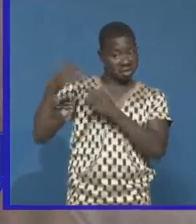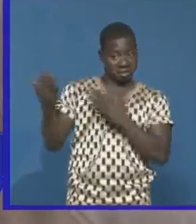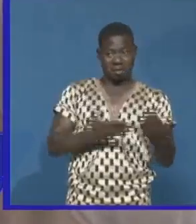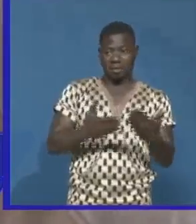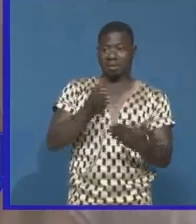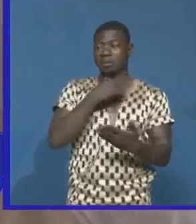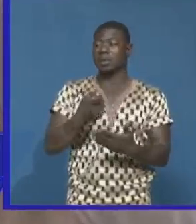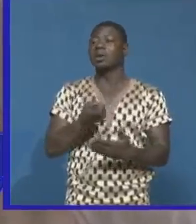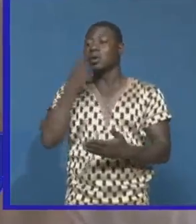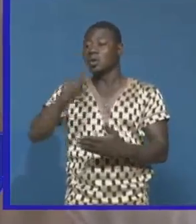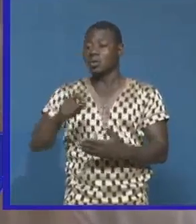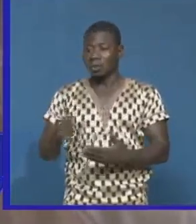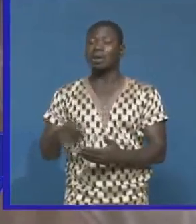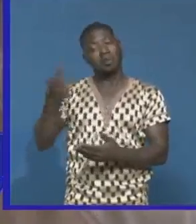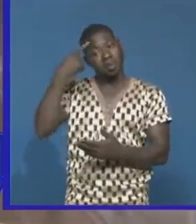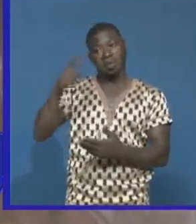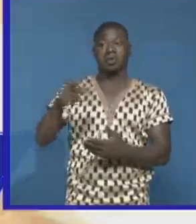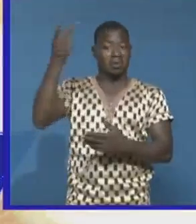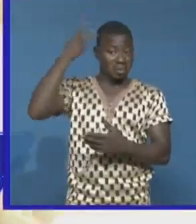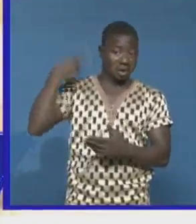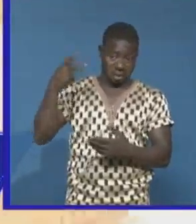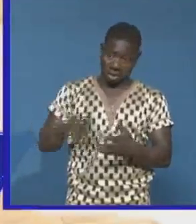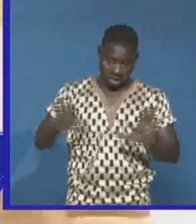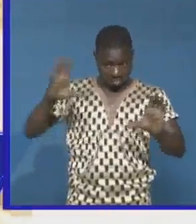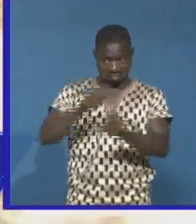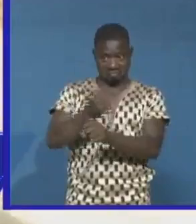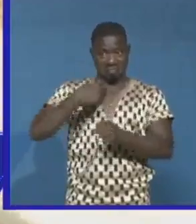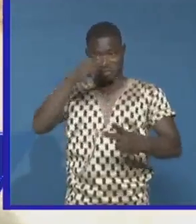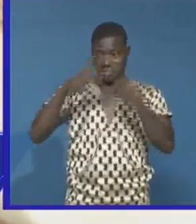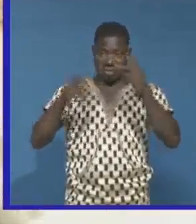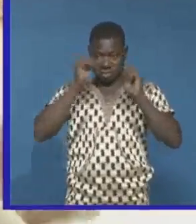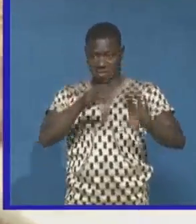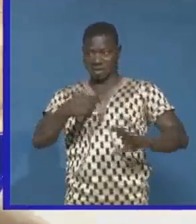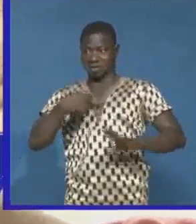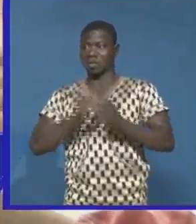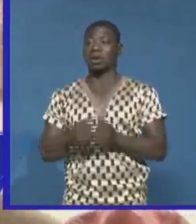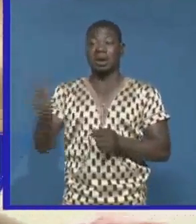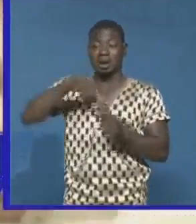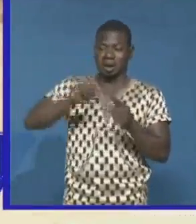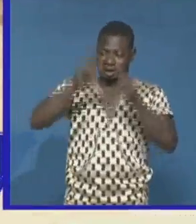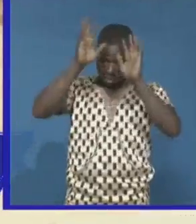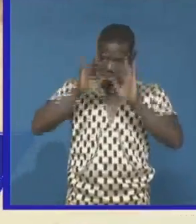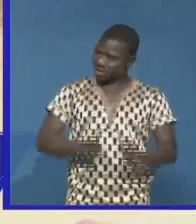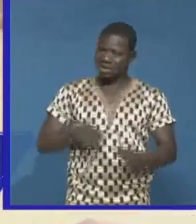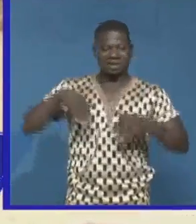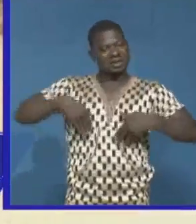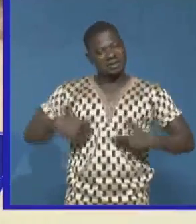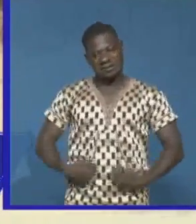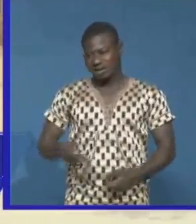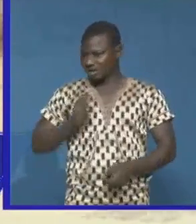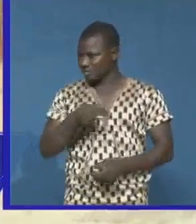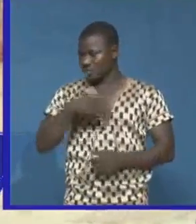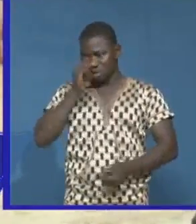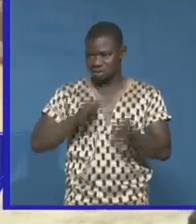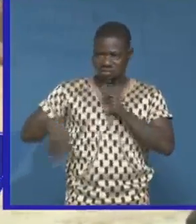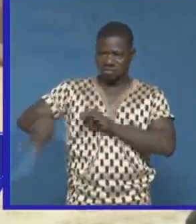de la voiture peut me la retirer. Quand il pleut comme ça, là, ça nous fatigue. Si vous voulez faire un dos d'âne, c'est bon. Ça nous arrange.